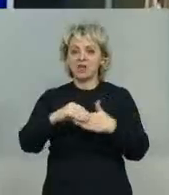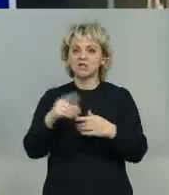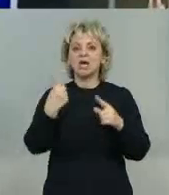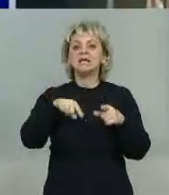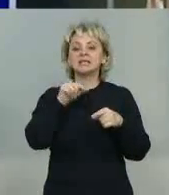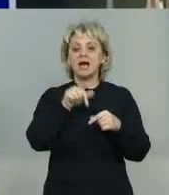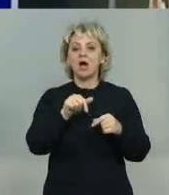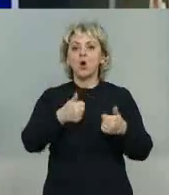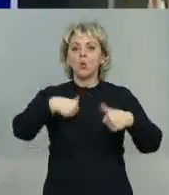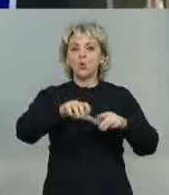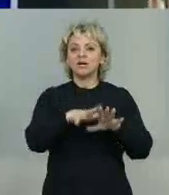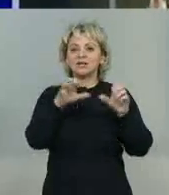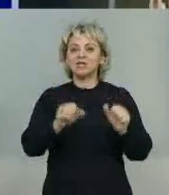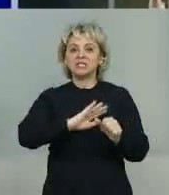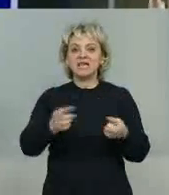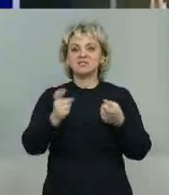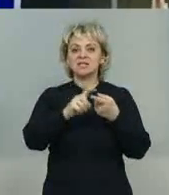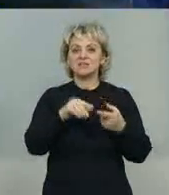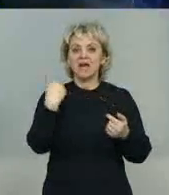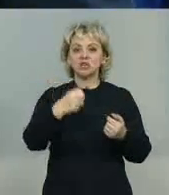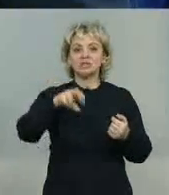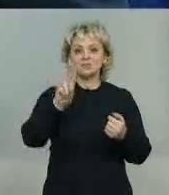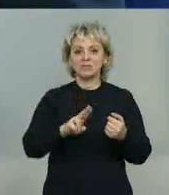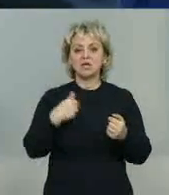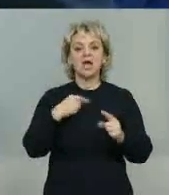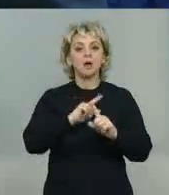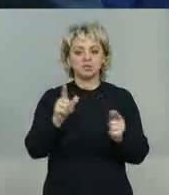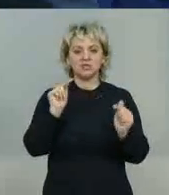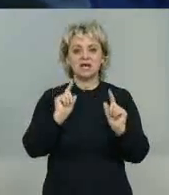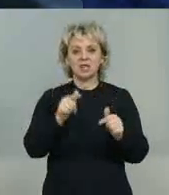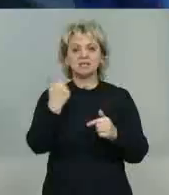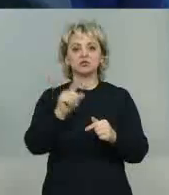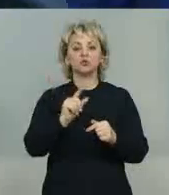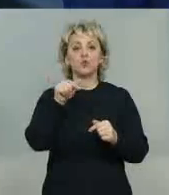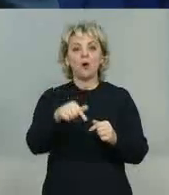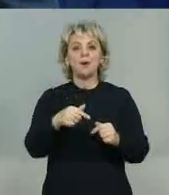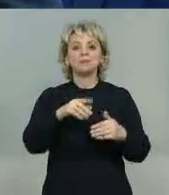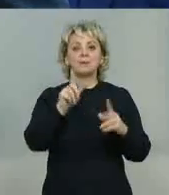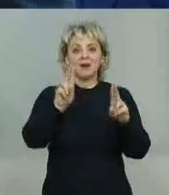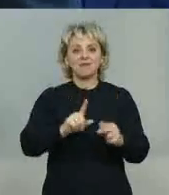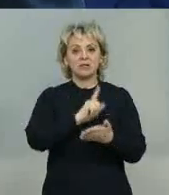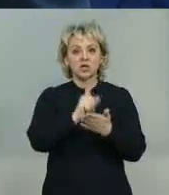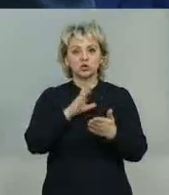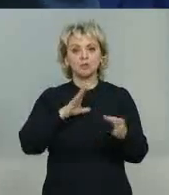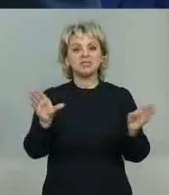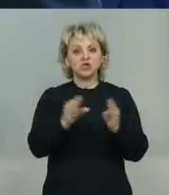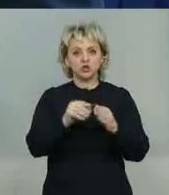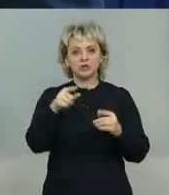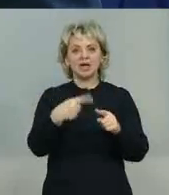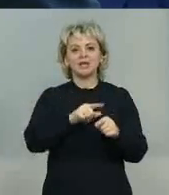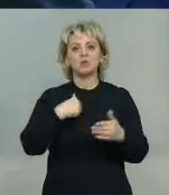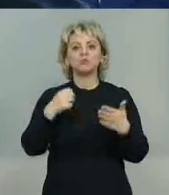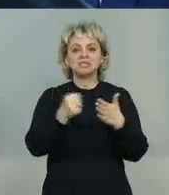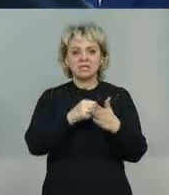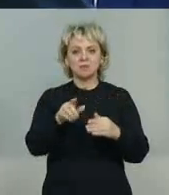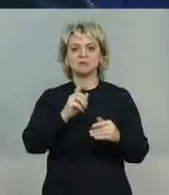для органов власти вне зависимости от их специфики. Я абсолютно согласен с вами, что правила должны быть единые. И мы к этому сейчас